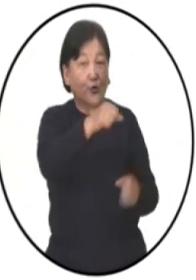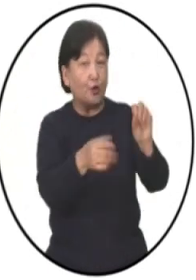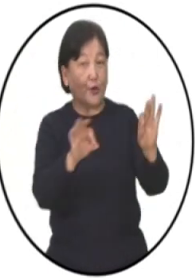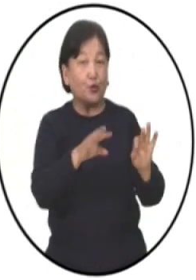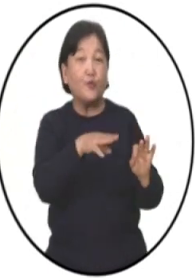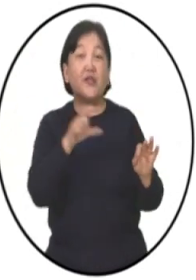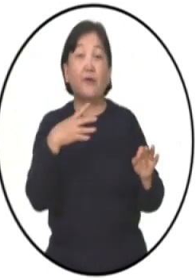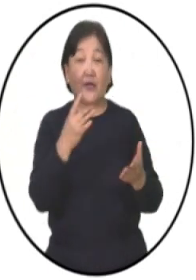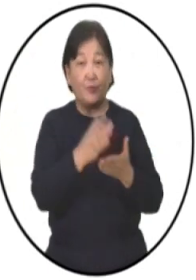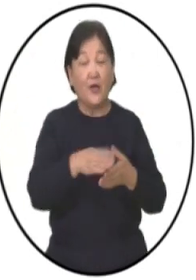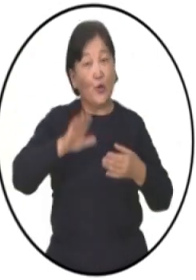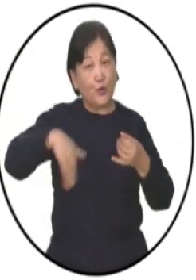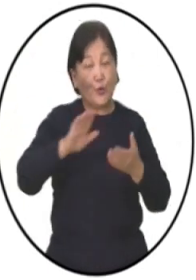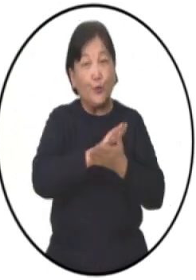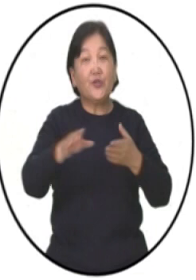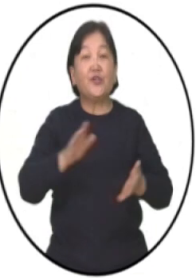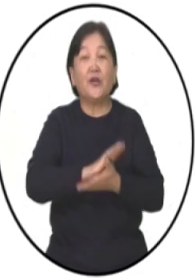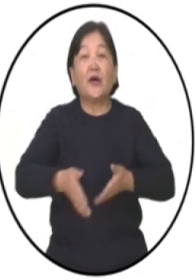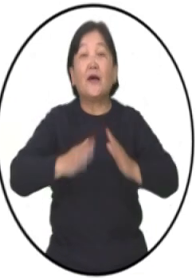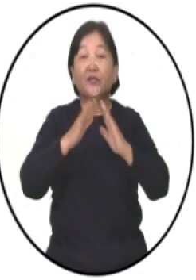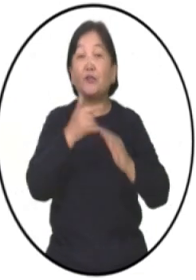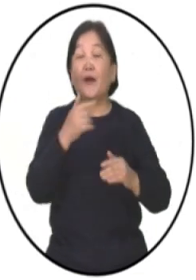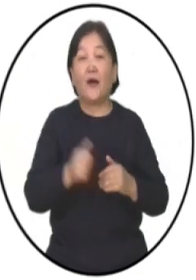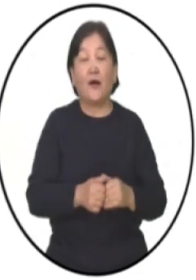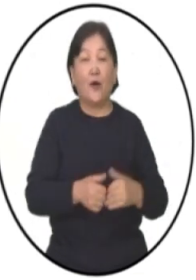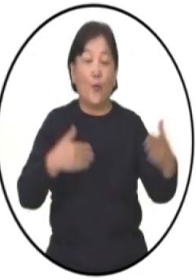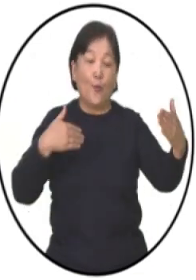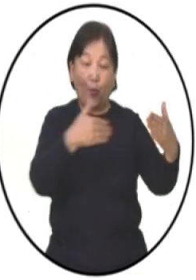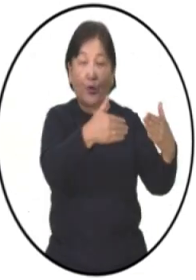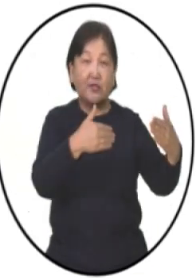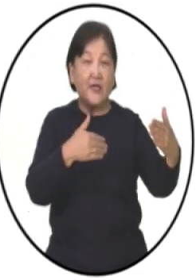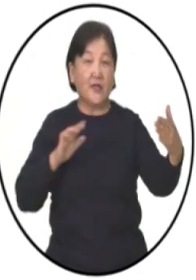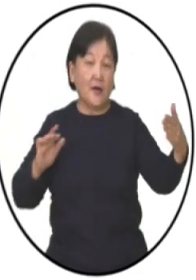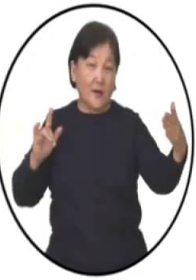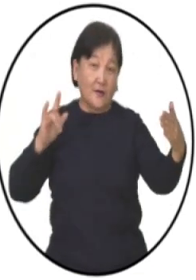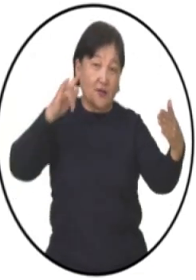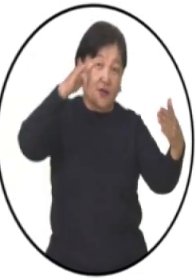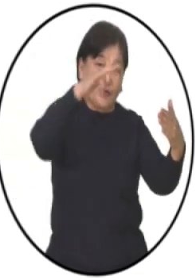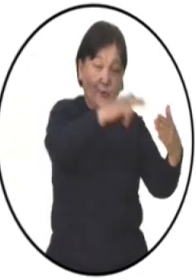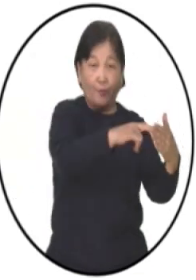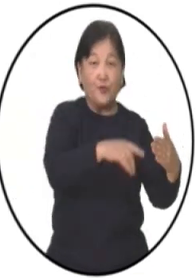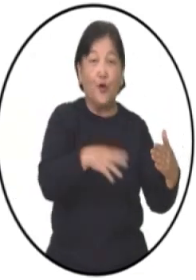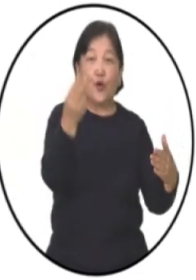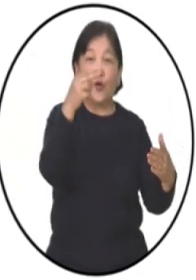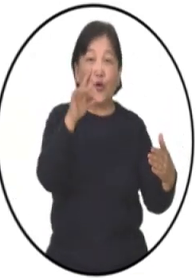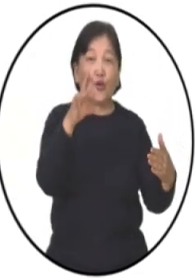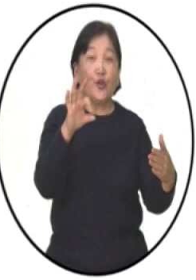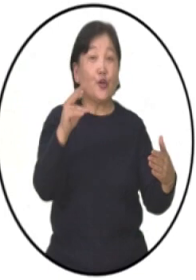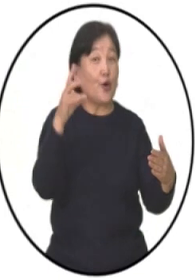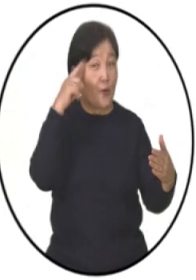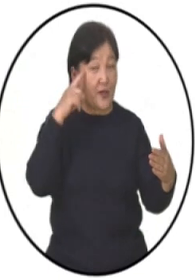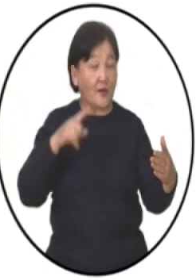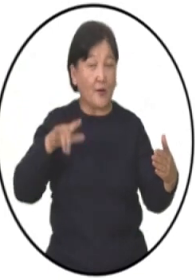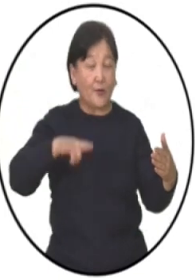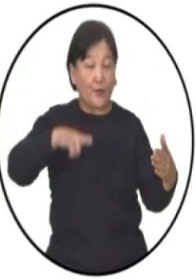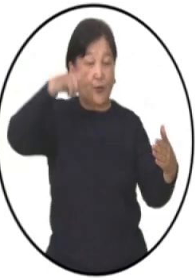хамгийн сүүлийн үед гарч иж байгаа дэвшилт технологи юм. За богино зайд нисдэг төхөөрөмж гэдэг маань энэ дэр хамгийн сайн мэддэг дрон гэдэг зүйлийг ашиглаж